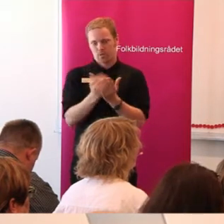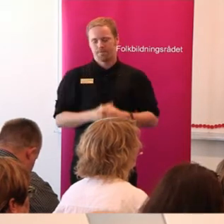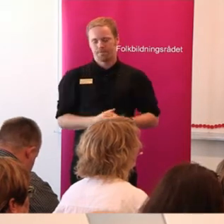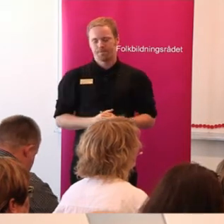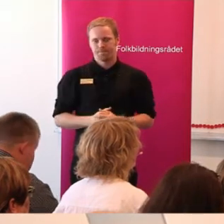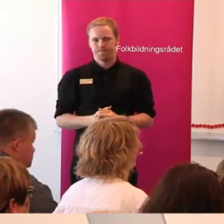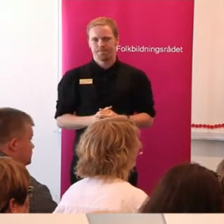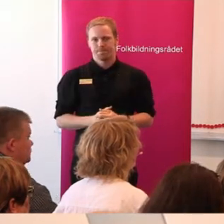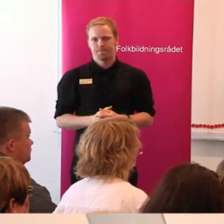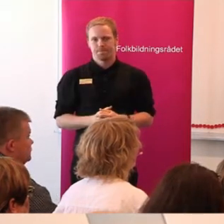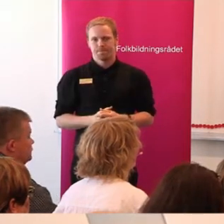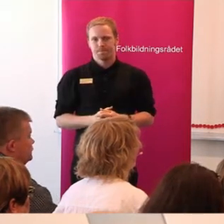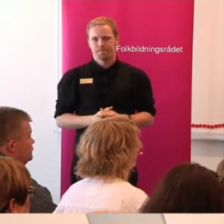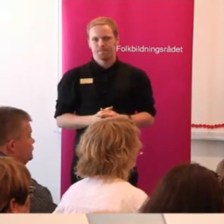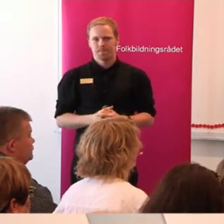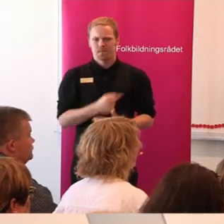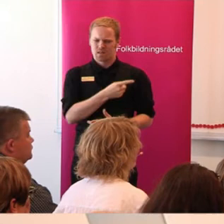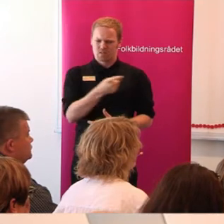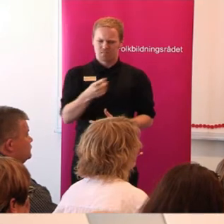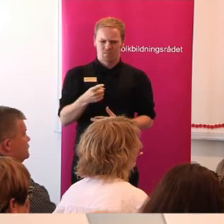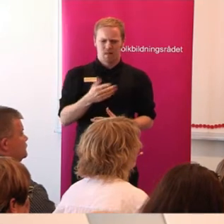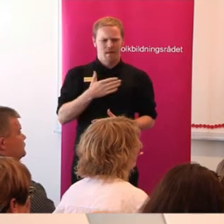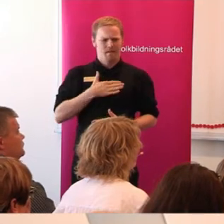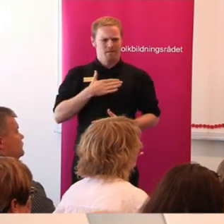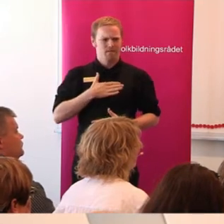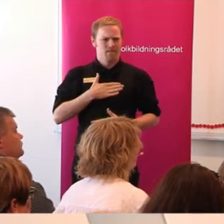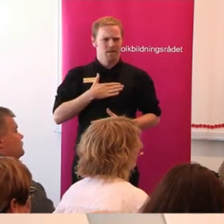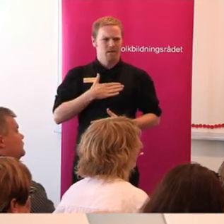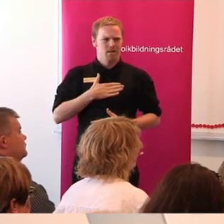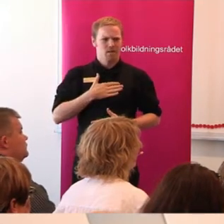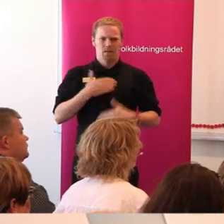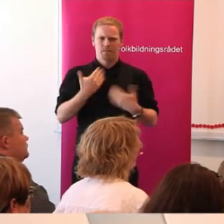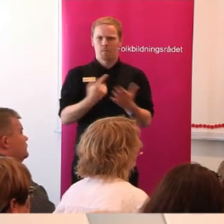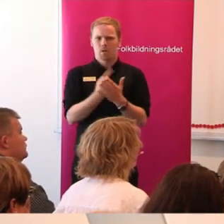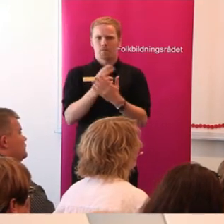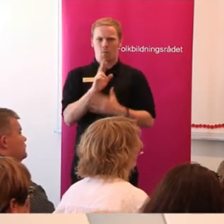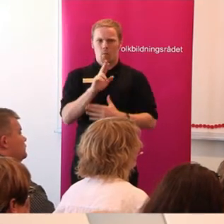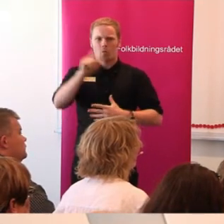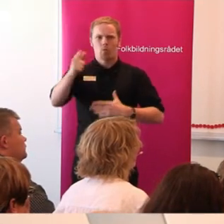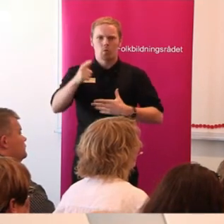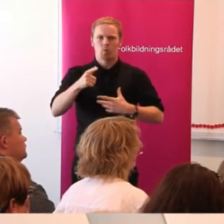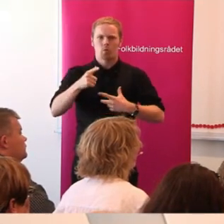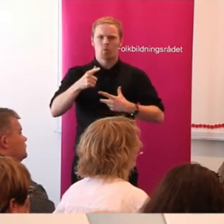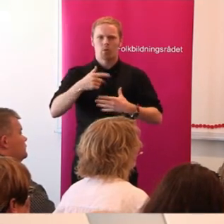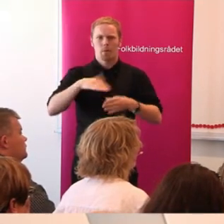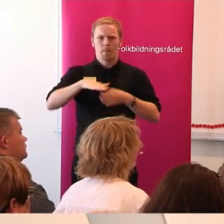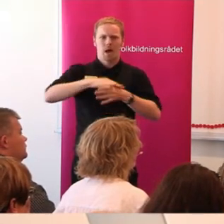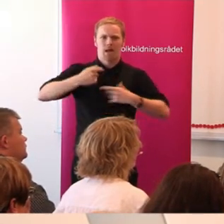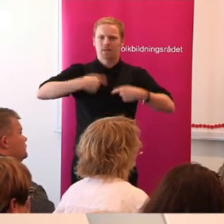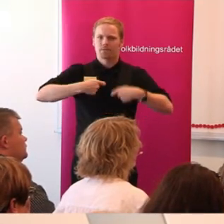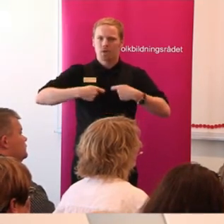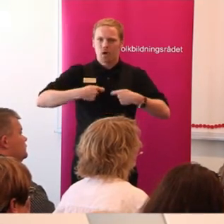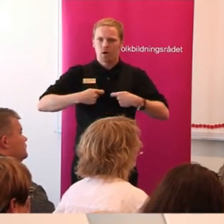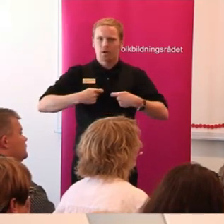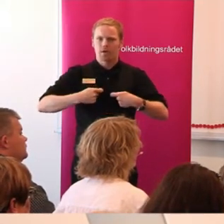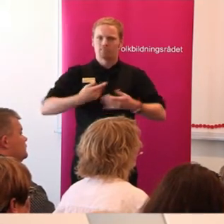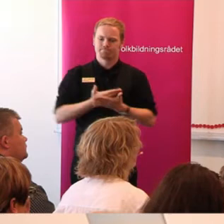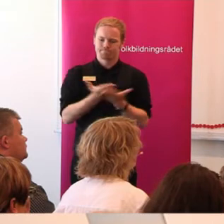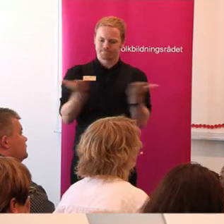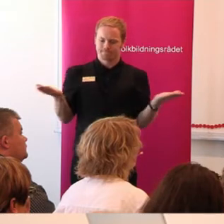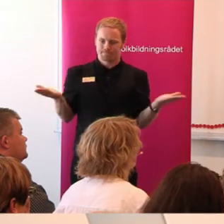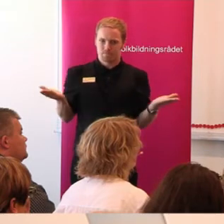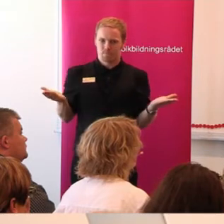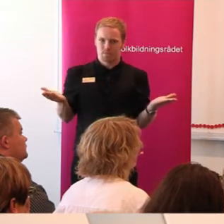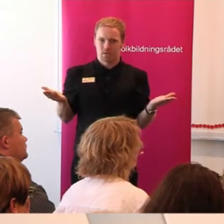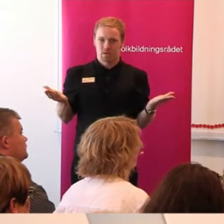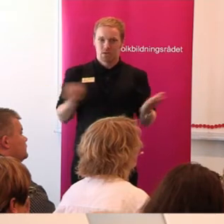Okay. De vill kunna komma ut och marknadsföra sig. Mm. Berätta vad det är. Dels att de säger så här, vi